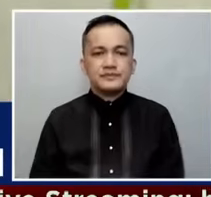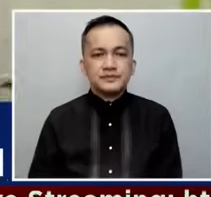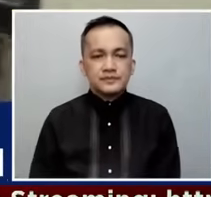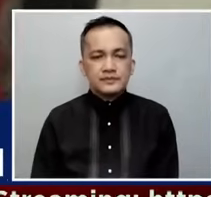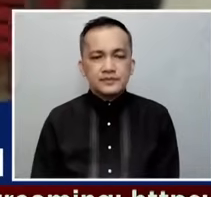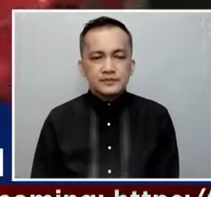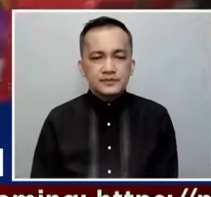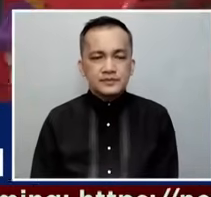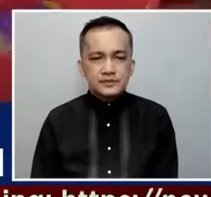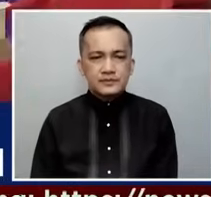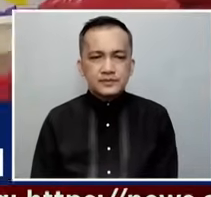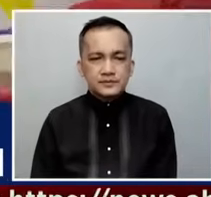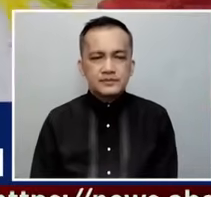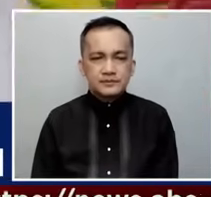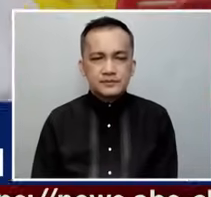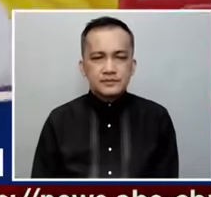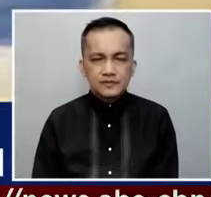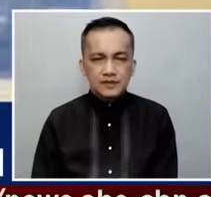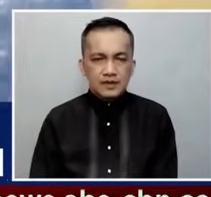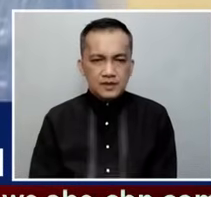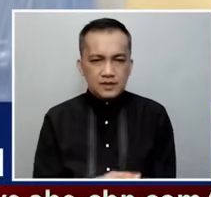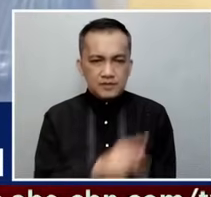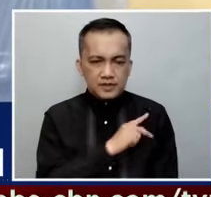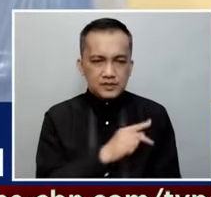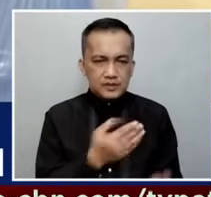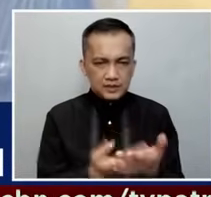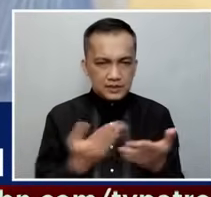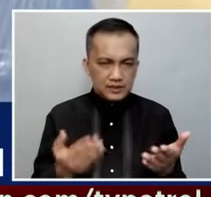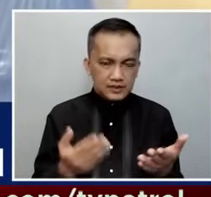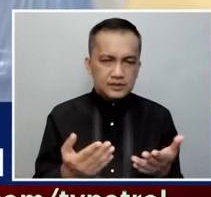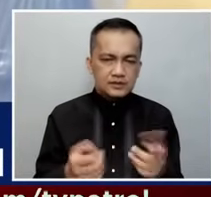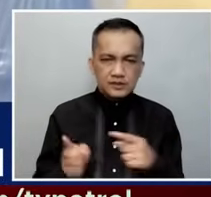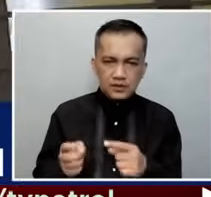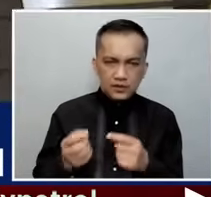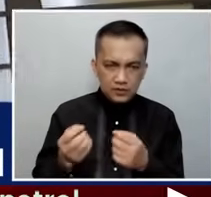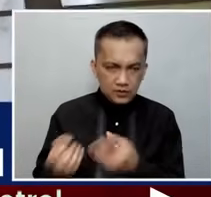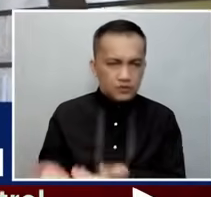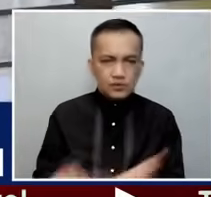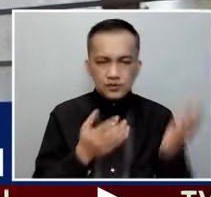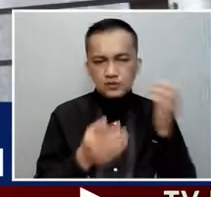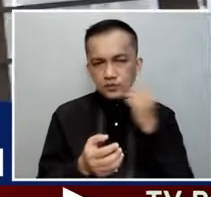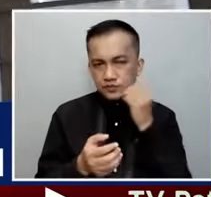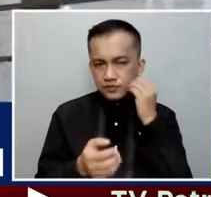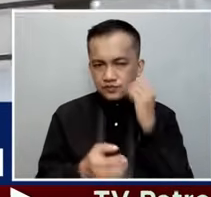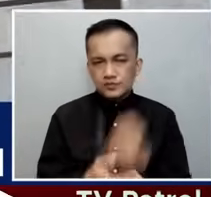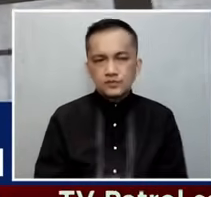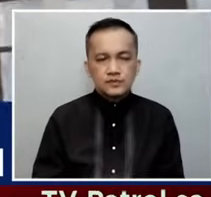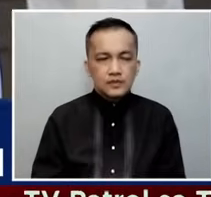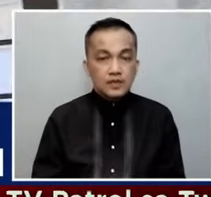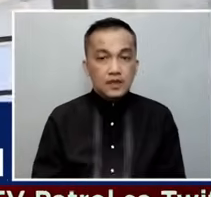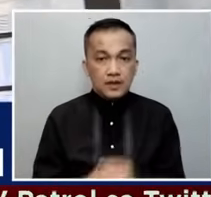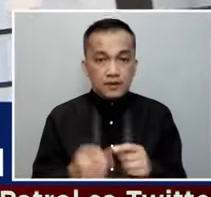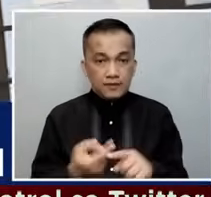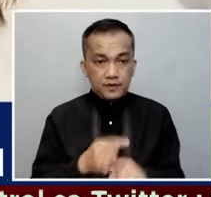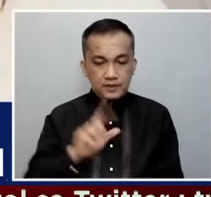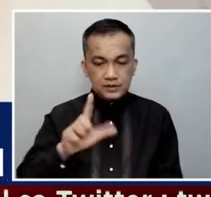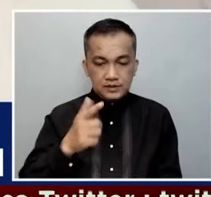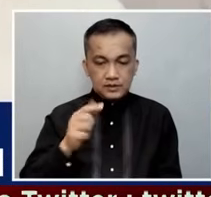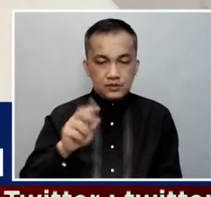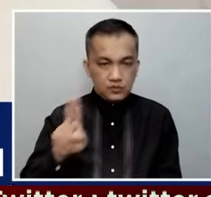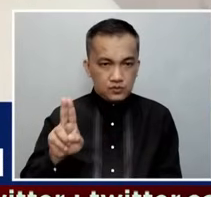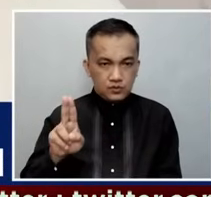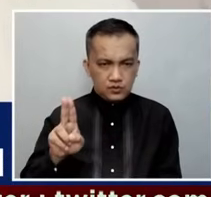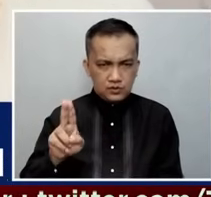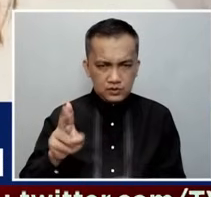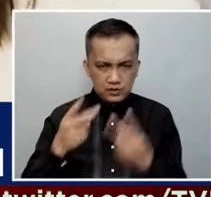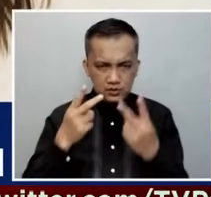mga personal na gamit namin, iuwi na namin sa bahay. So yung mga, pero yung mga galing sa LGU, titignan